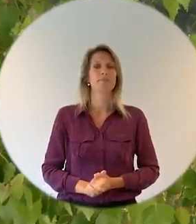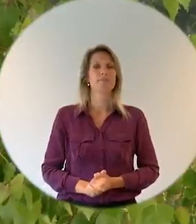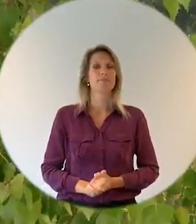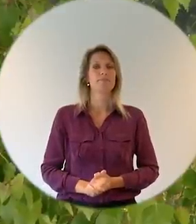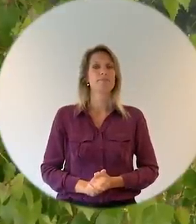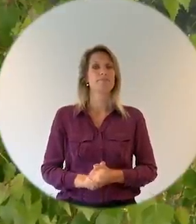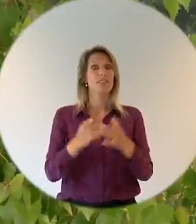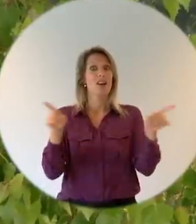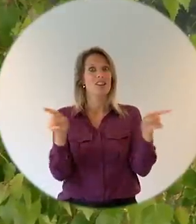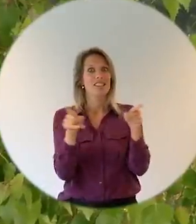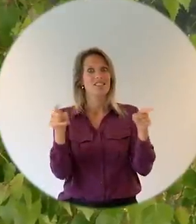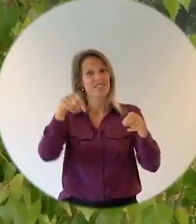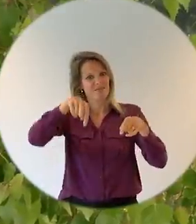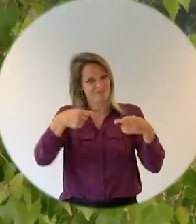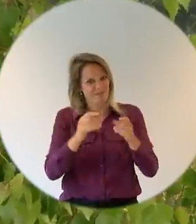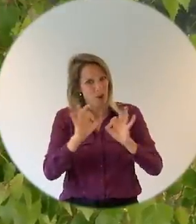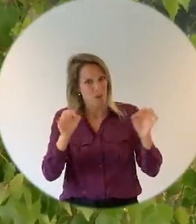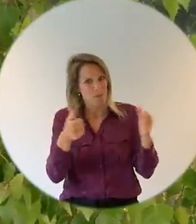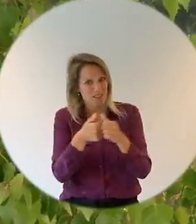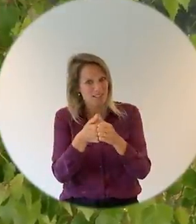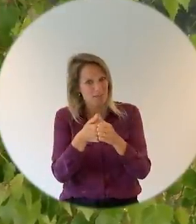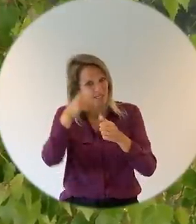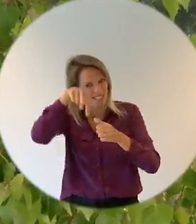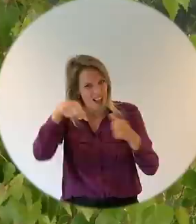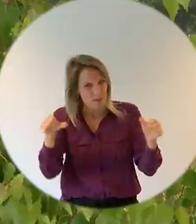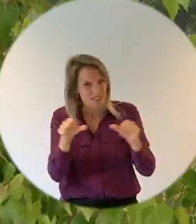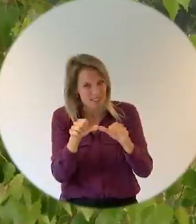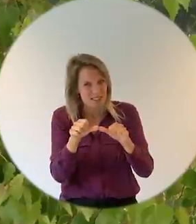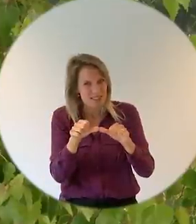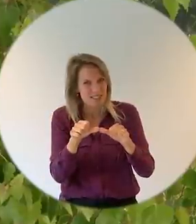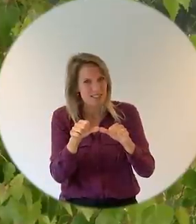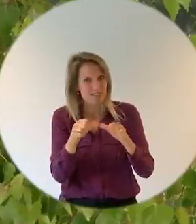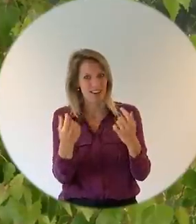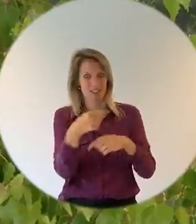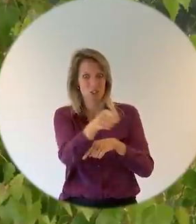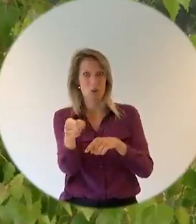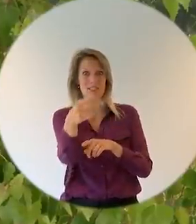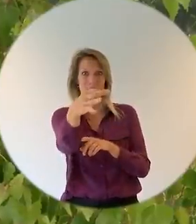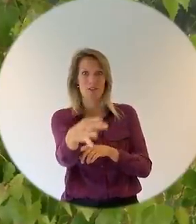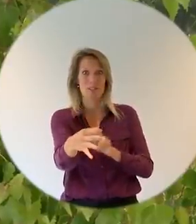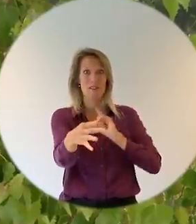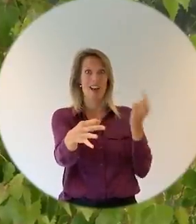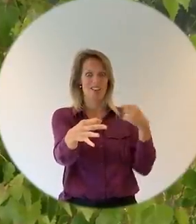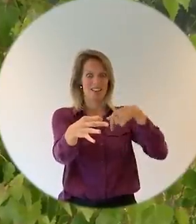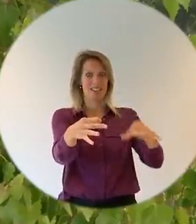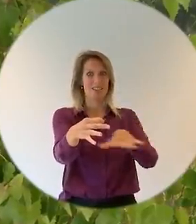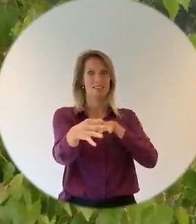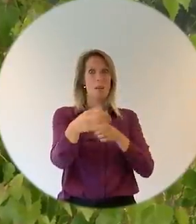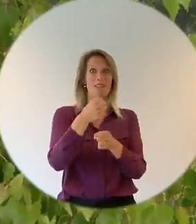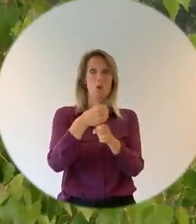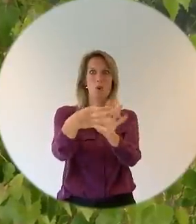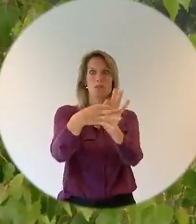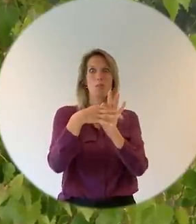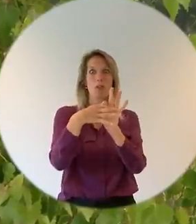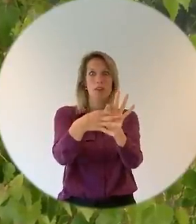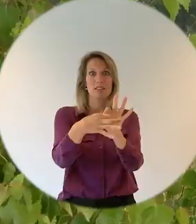Een lied wat hier heel mooi bij past, bij zo'n dienst als vandaag, waarin jullie thuis en wij hier toch met elkaar verbonden zijn, dat